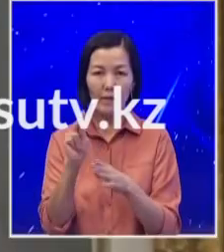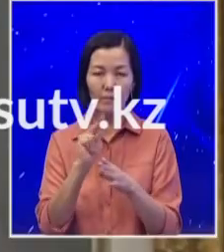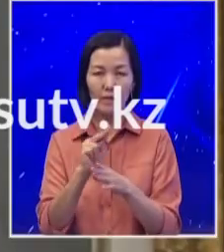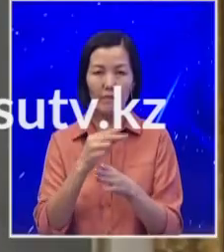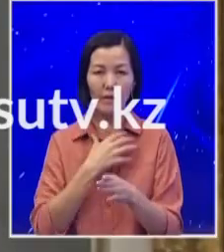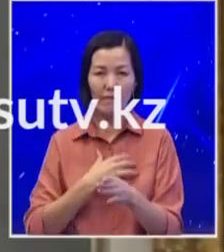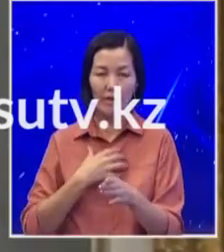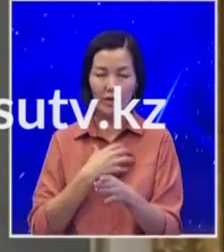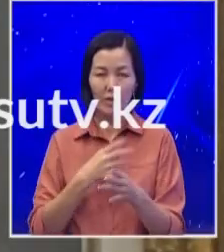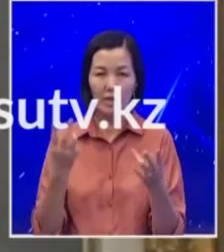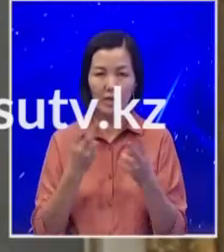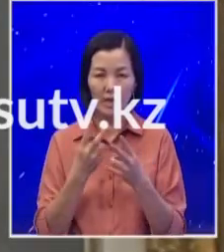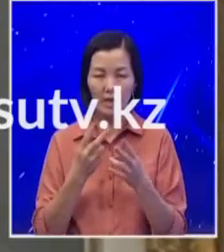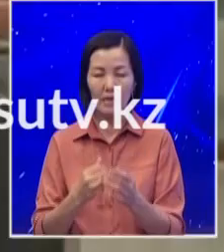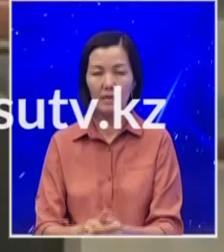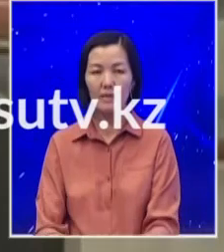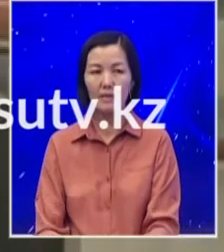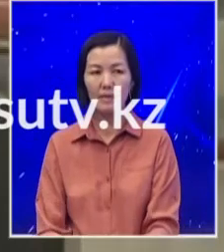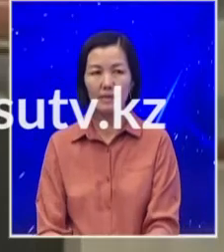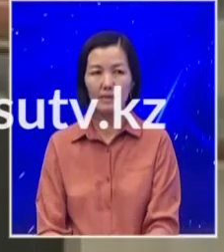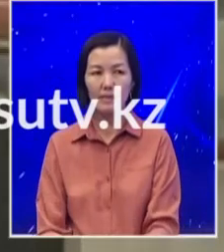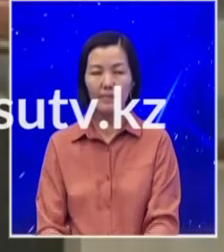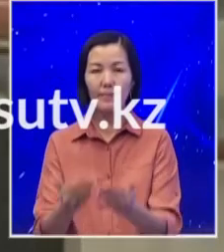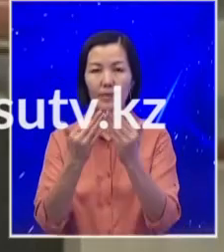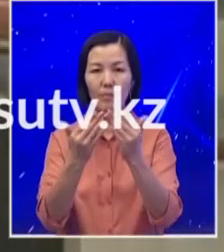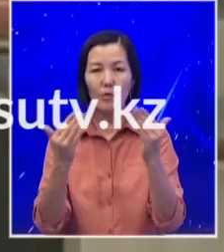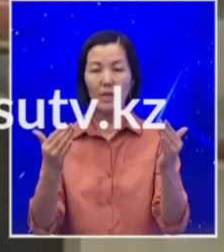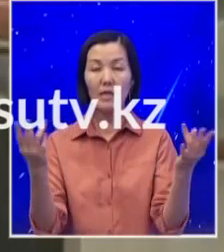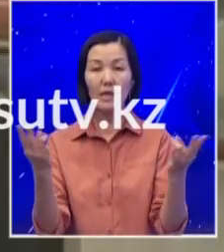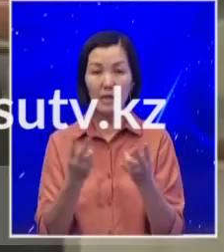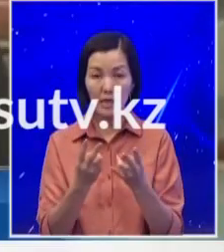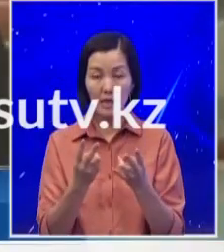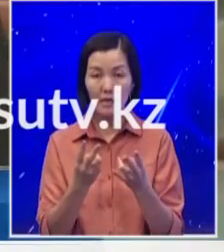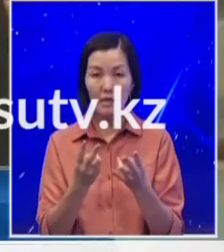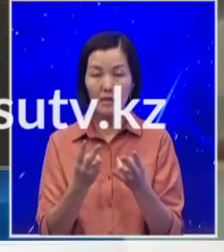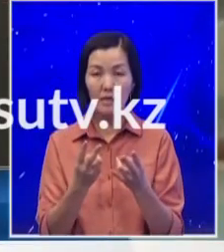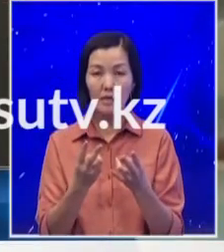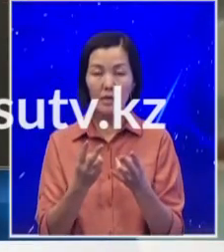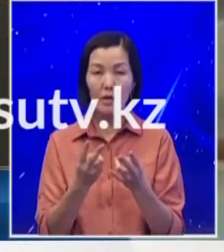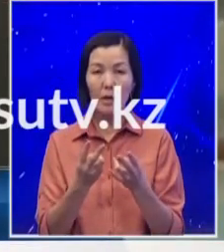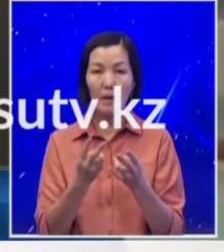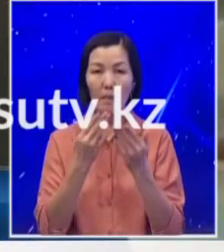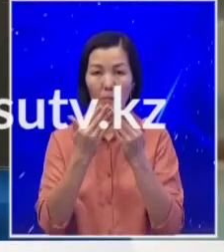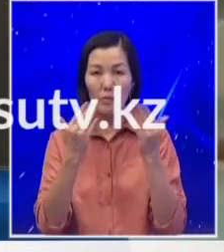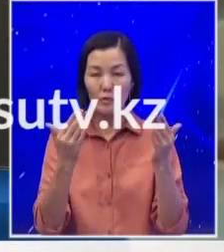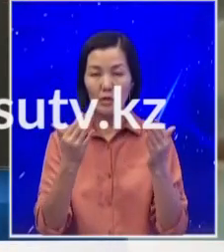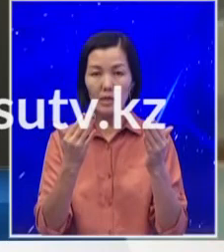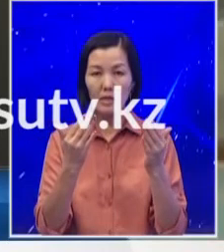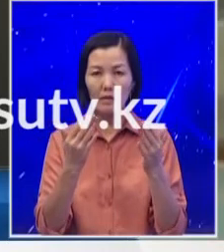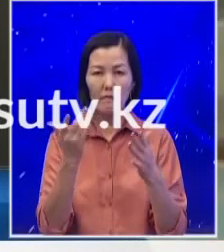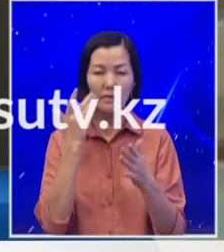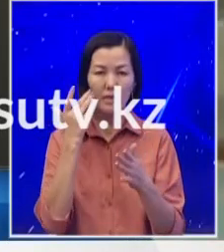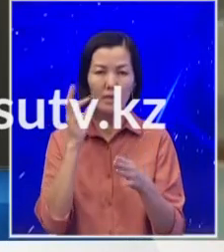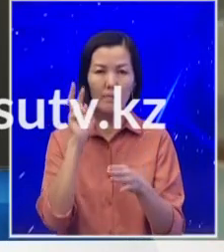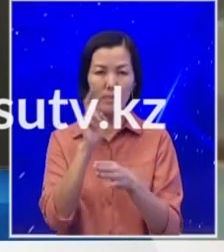дейді Жақсылыққа жан Ғұмаржан. Бұл галерея керек болды бізге. Осы музейге әрқашан келетті,